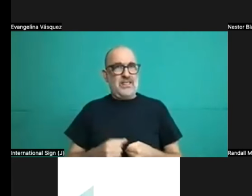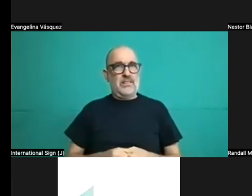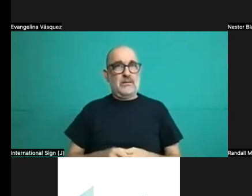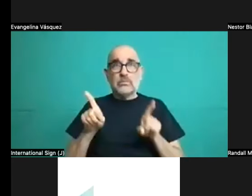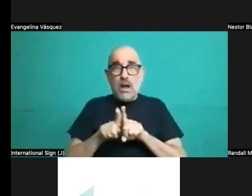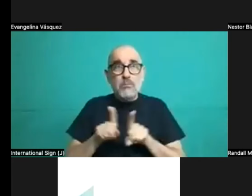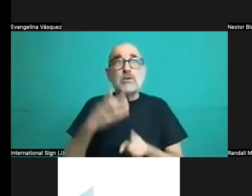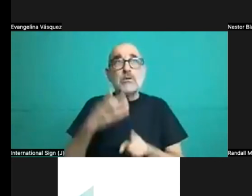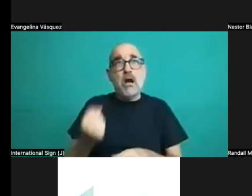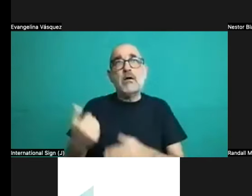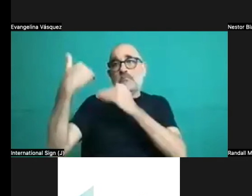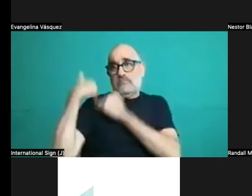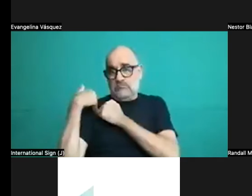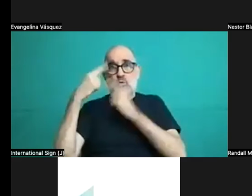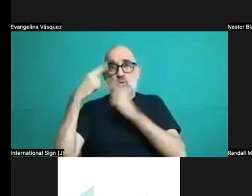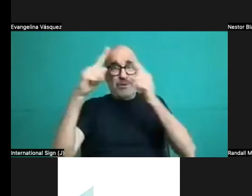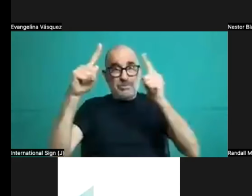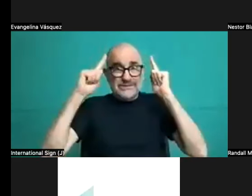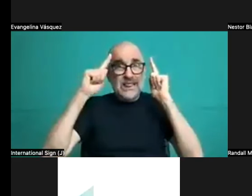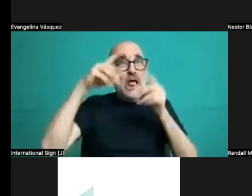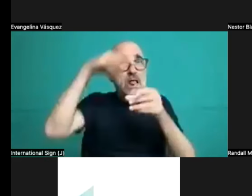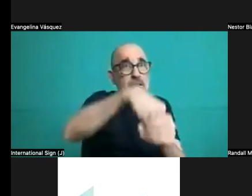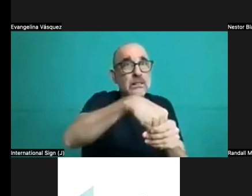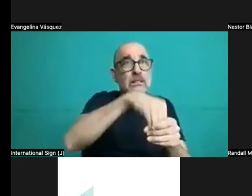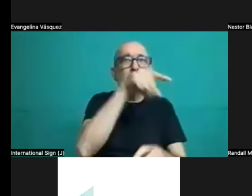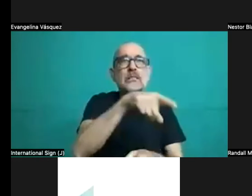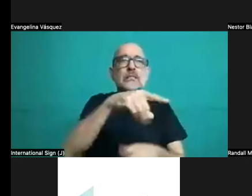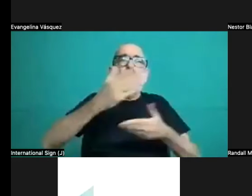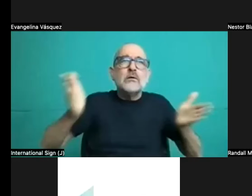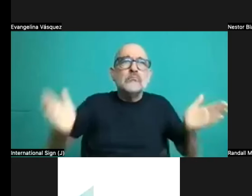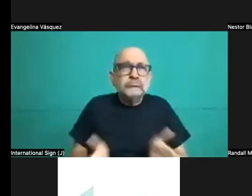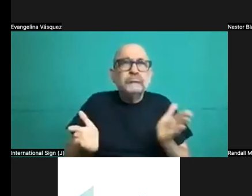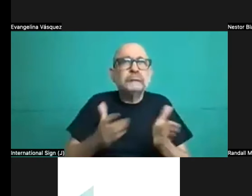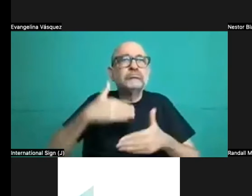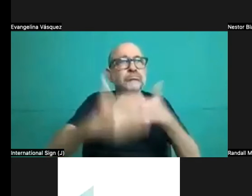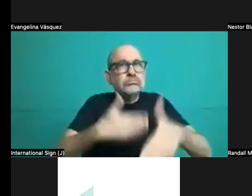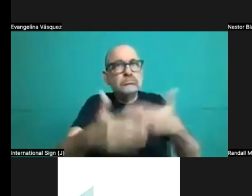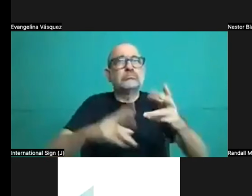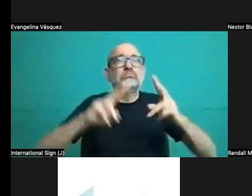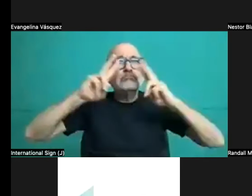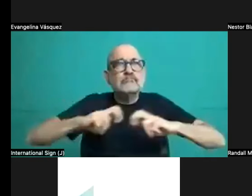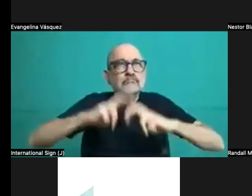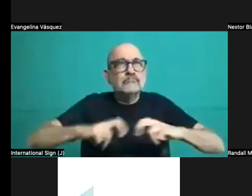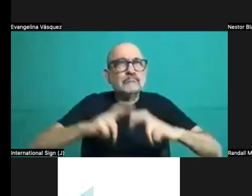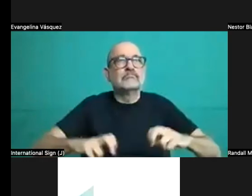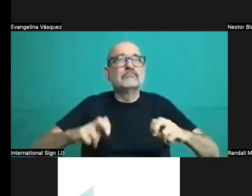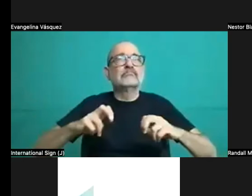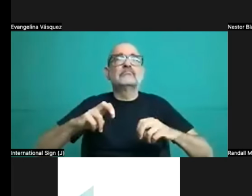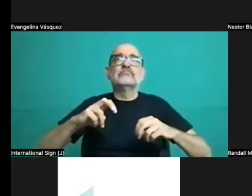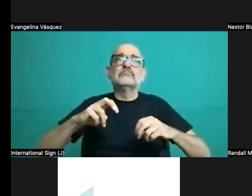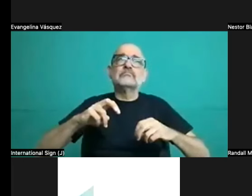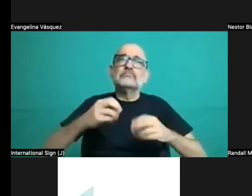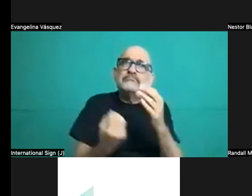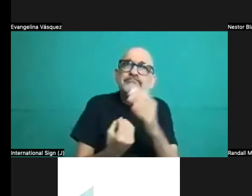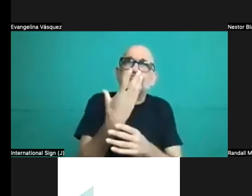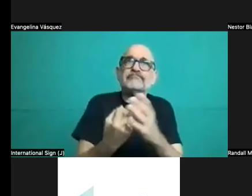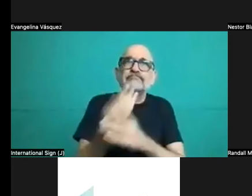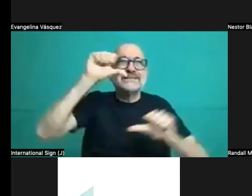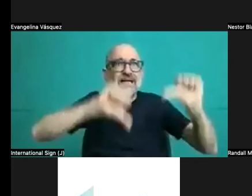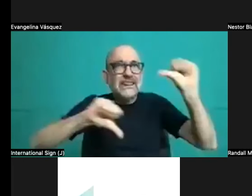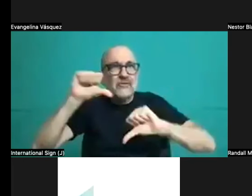Ce que je voudrais rappeler, c'est qu'il y a des recherches scientifiques qui peuvent identifier de segurança do paciente,